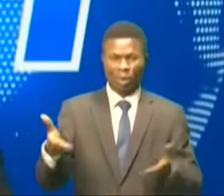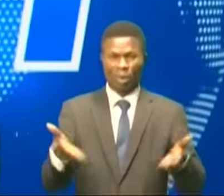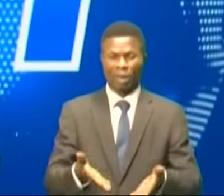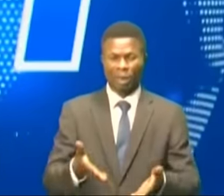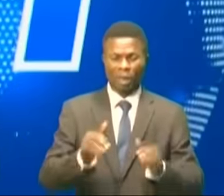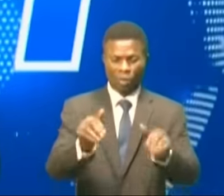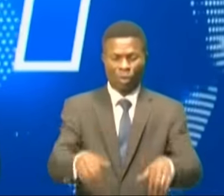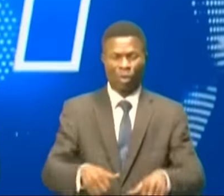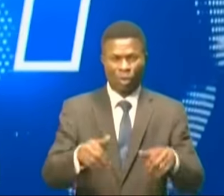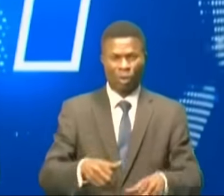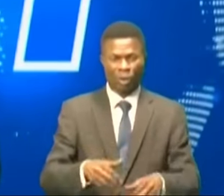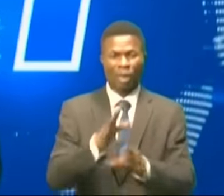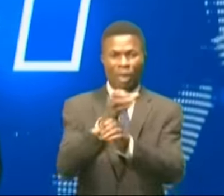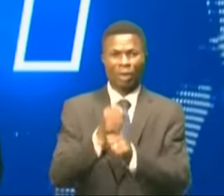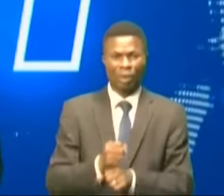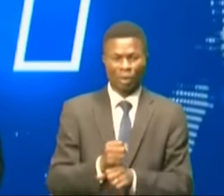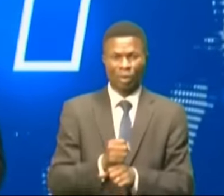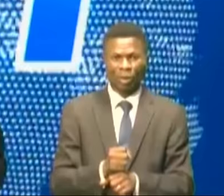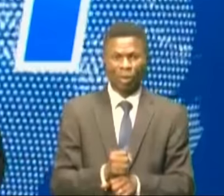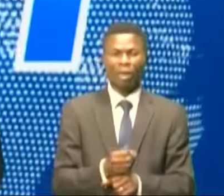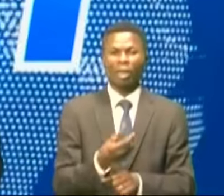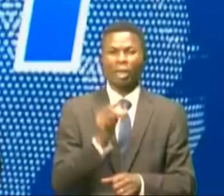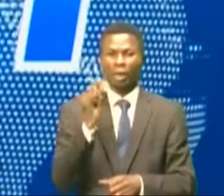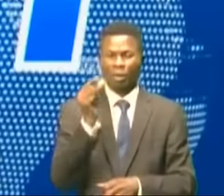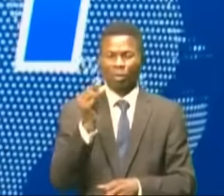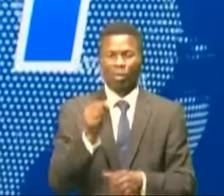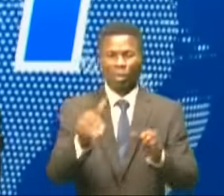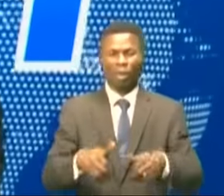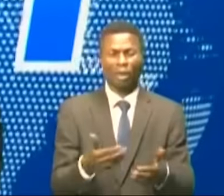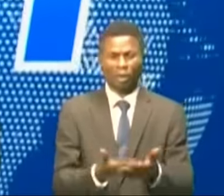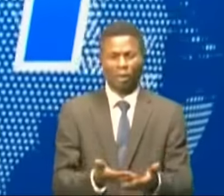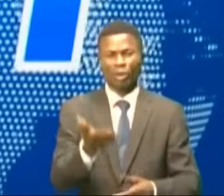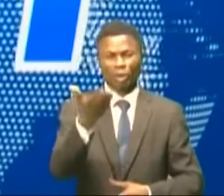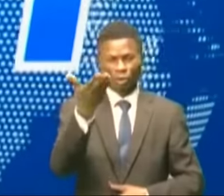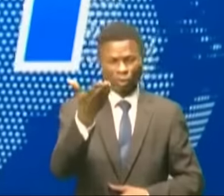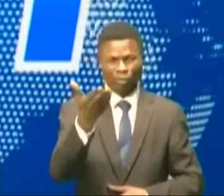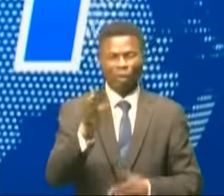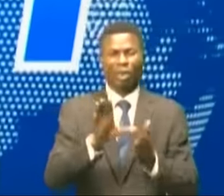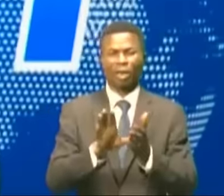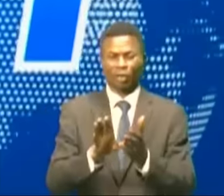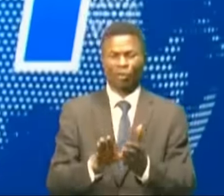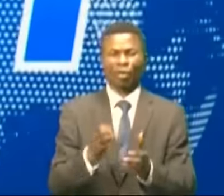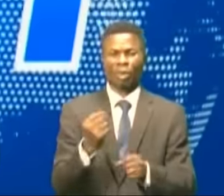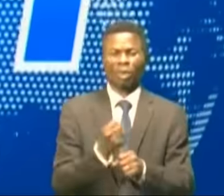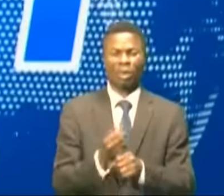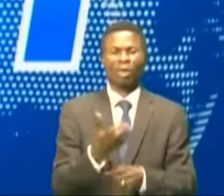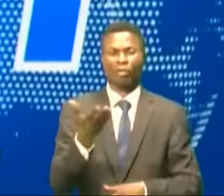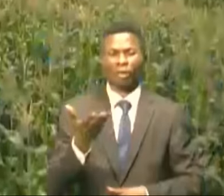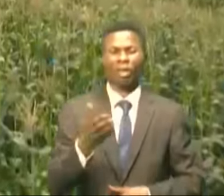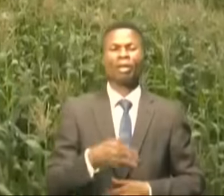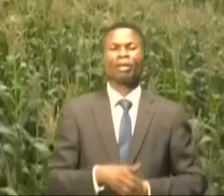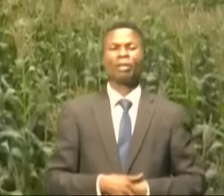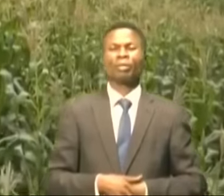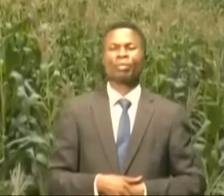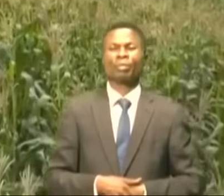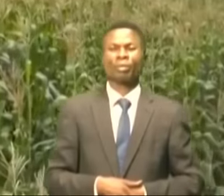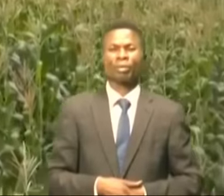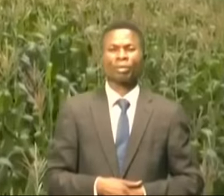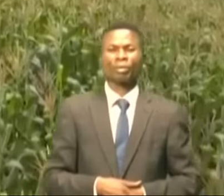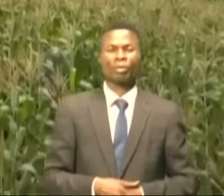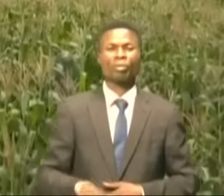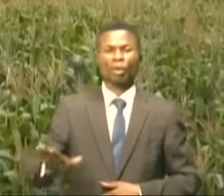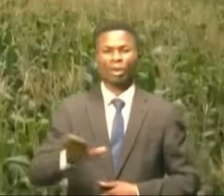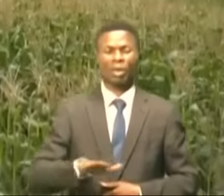le champ pour réceptionner quelques intrants agricoles. Ricardo Bambeka nous en dit un peu plus. Le